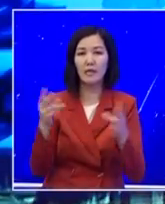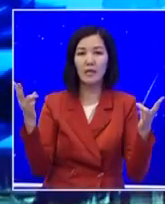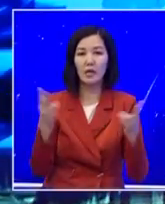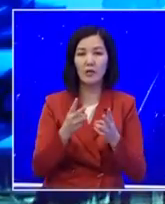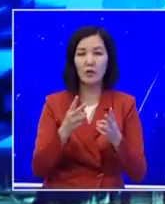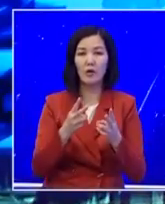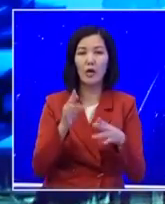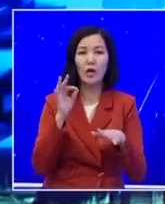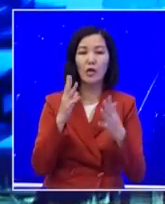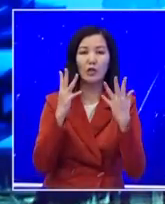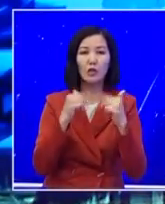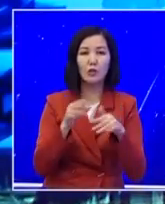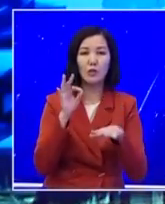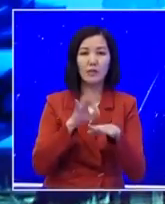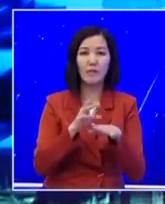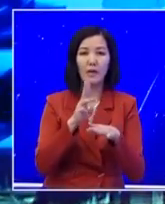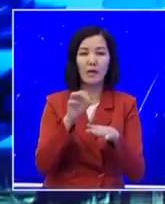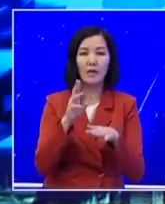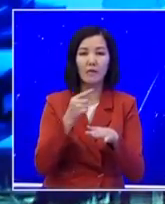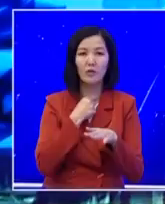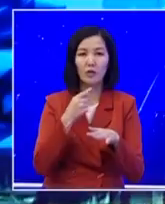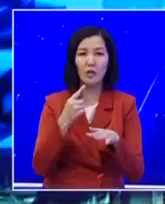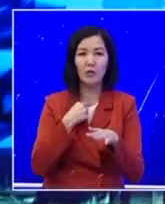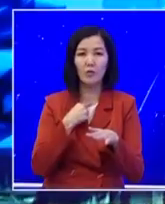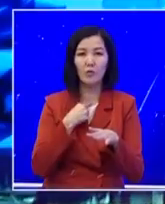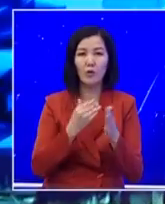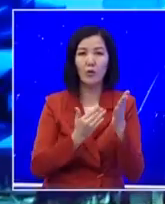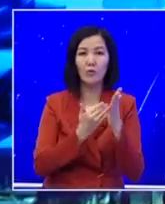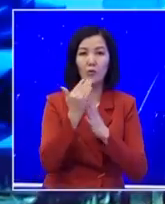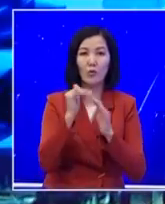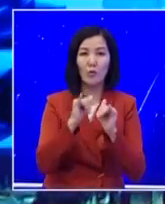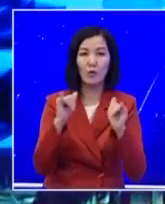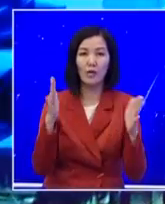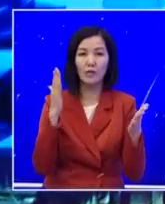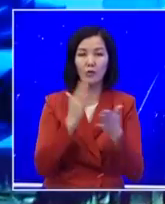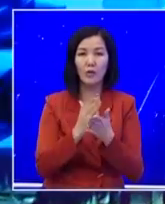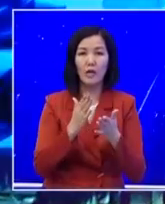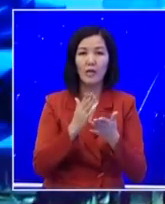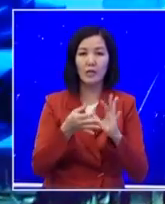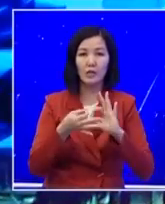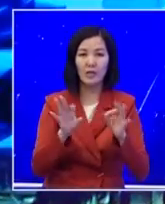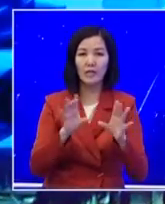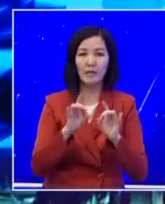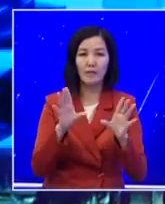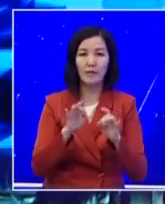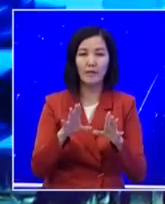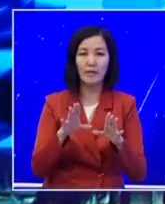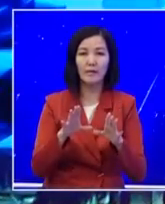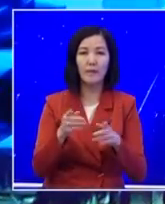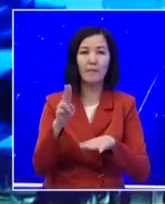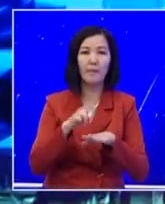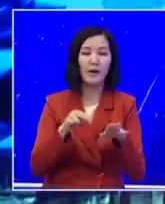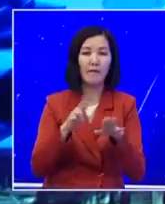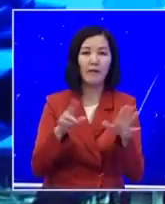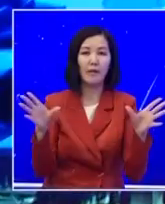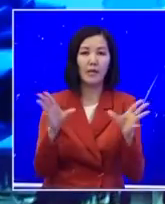как число заболевших коронавирусом даже в самом областном центре понемногу, но растет. Наш корреспондент Дамир Анита вместе с представителями